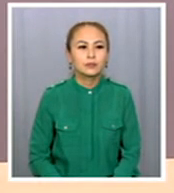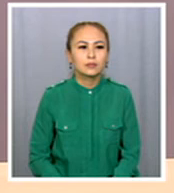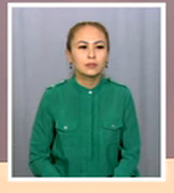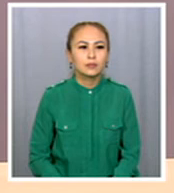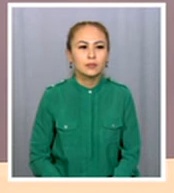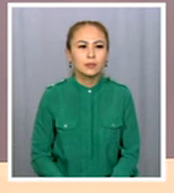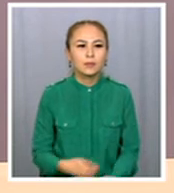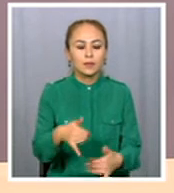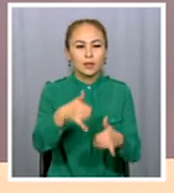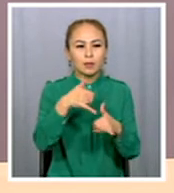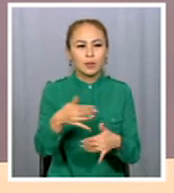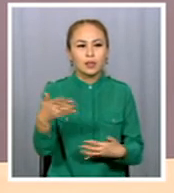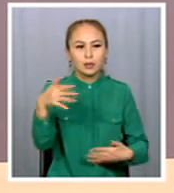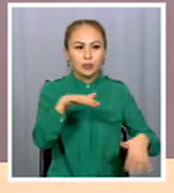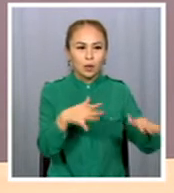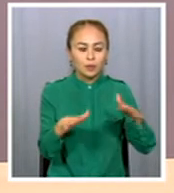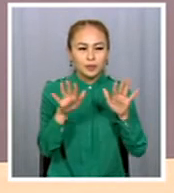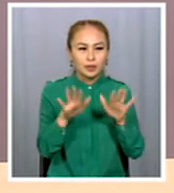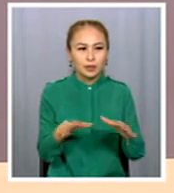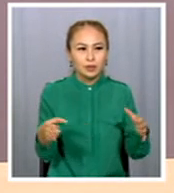Биік тау беткейлерінде